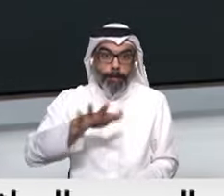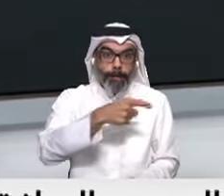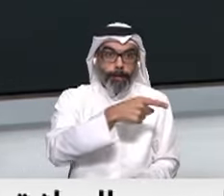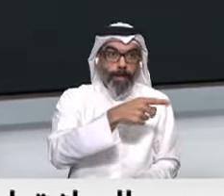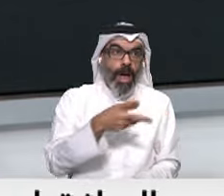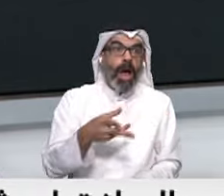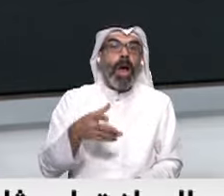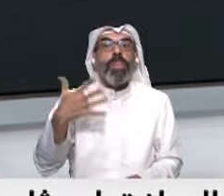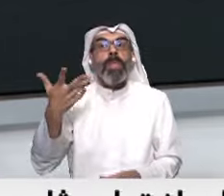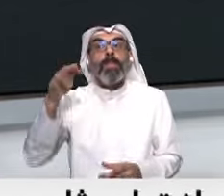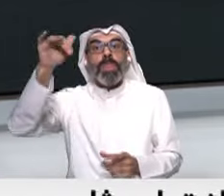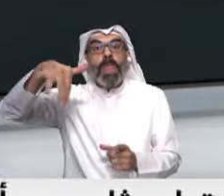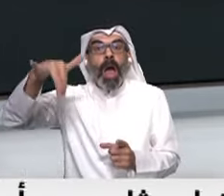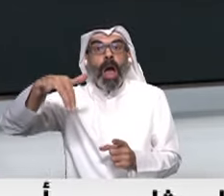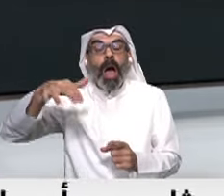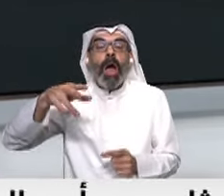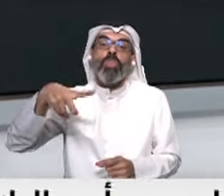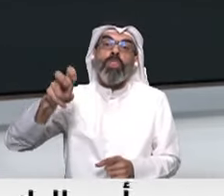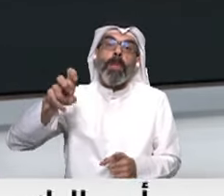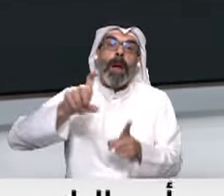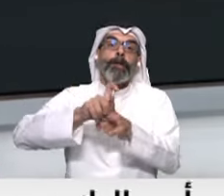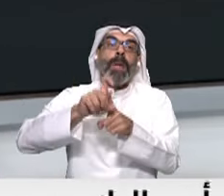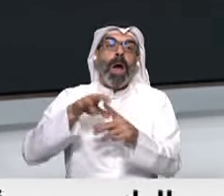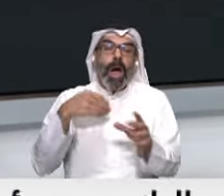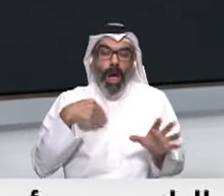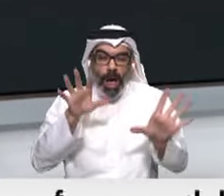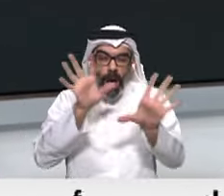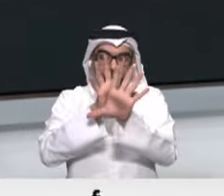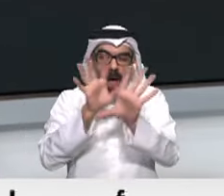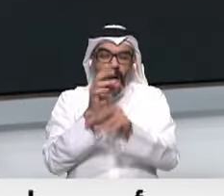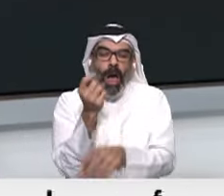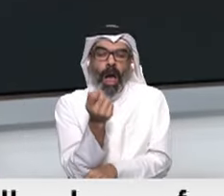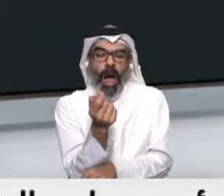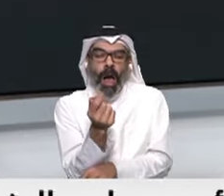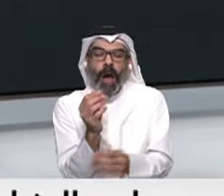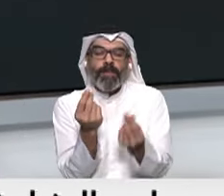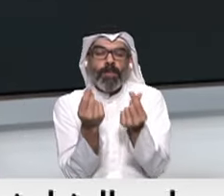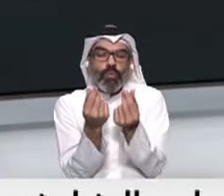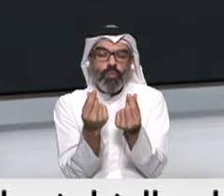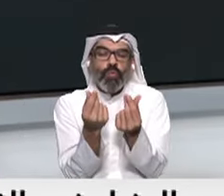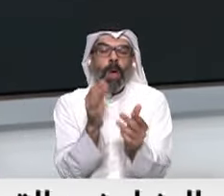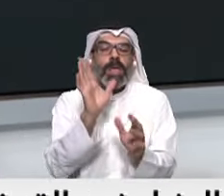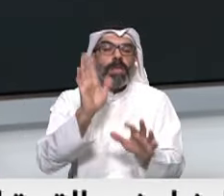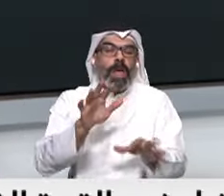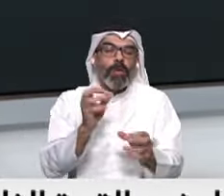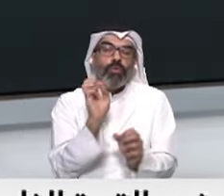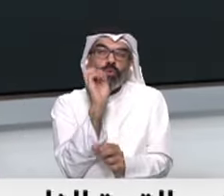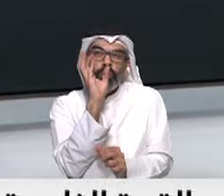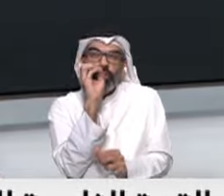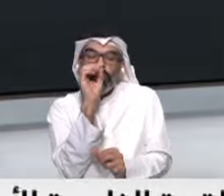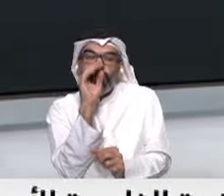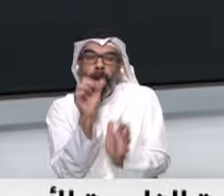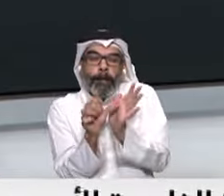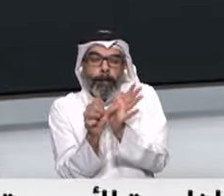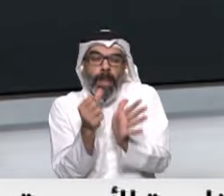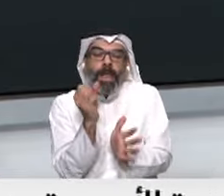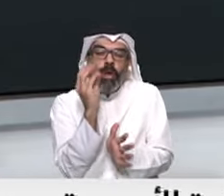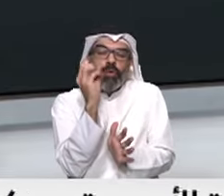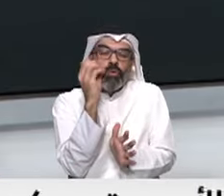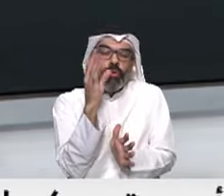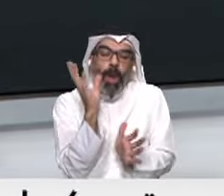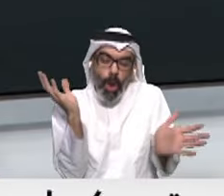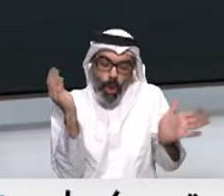الى 80% في فرص لتشكل ضباب خفيف على بعض المناطق في ساعات الصباح الاولى من اليوم او مع